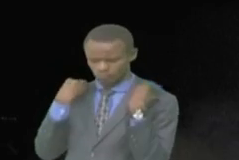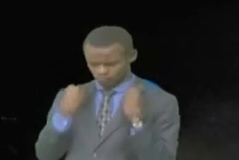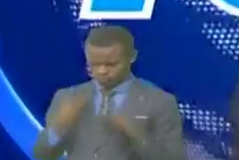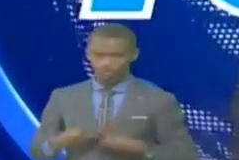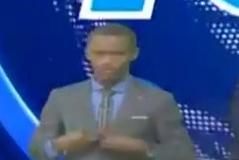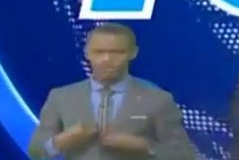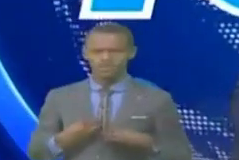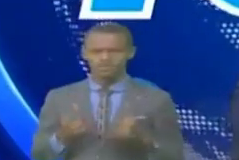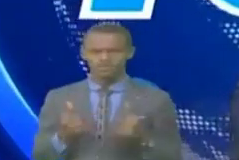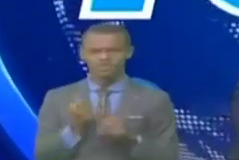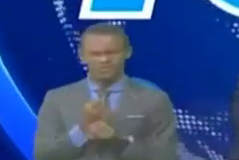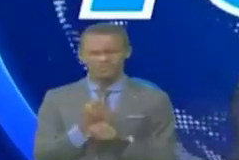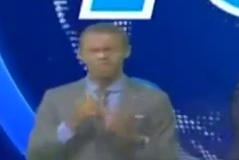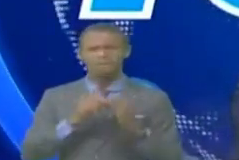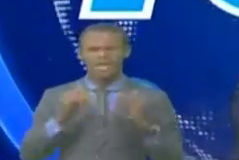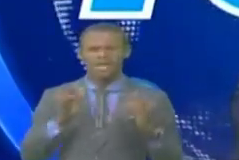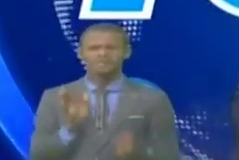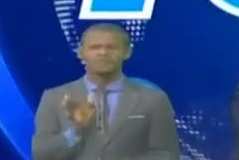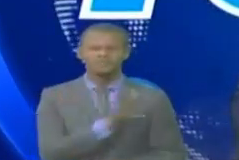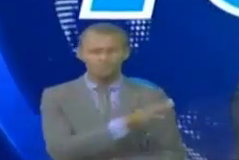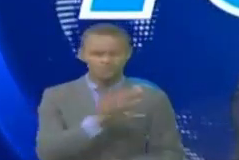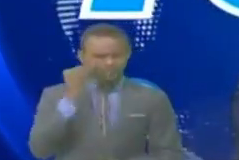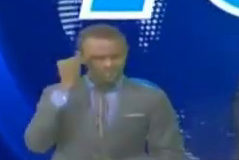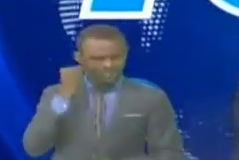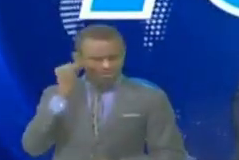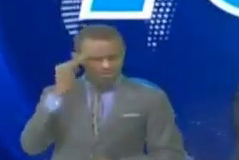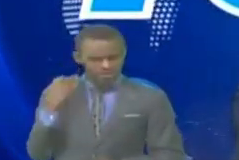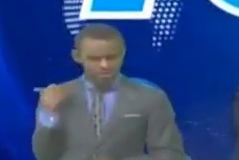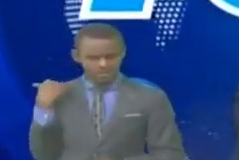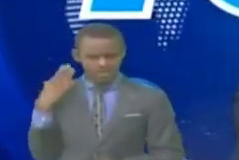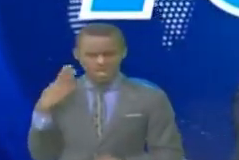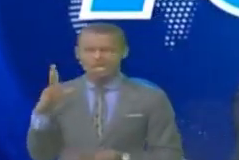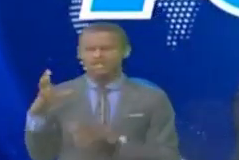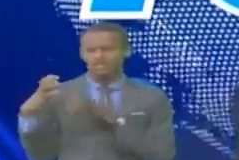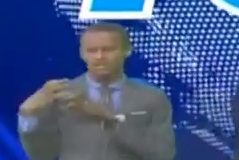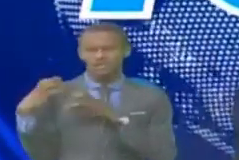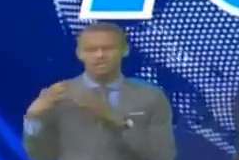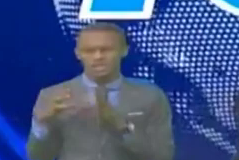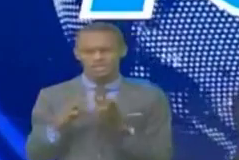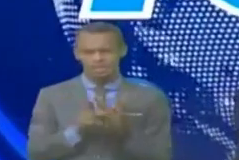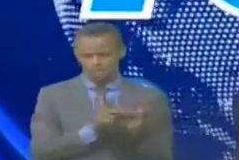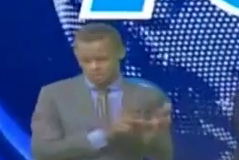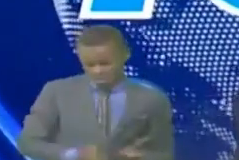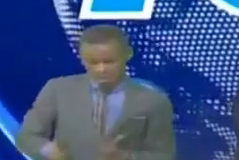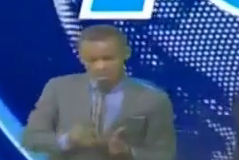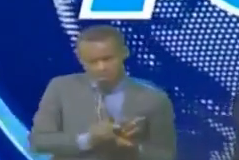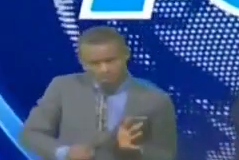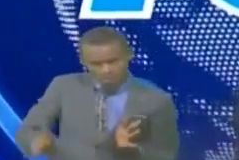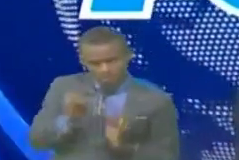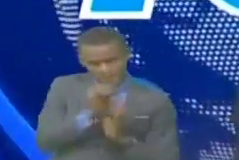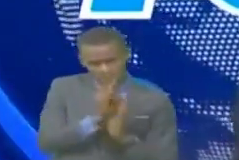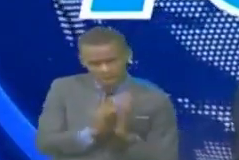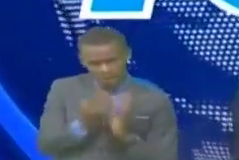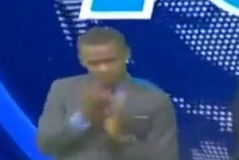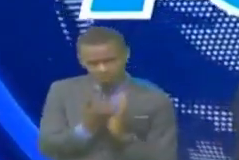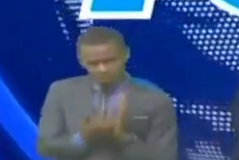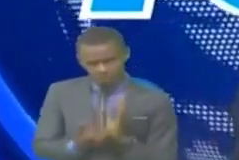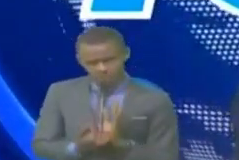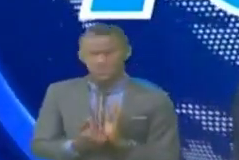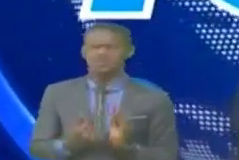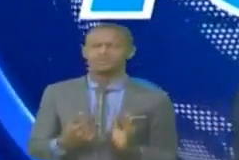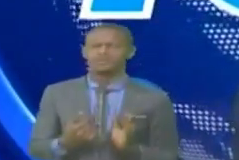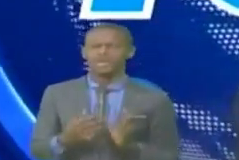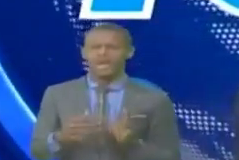nationaux. La ministre d'État en charge du plan, Judith Souminoua-Toulouka, le représentant résident du PNUD et les